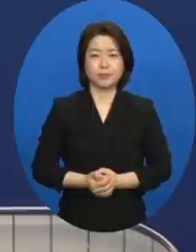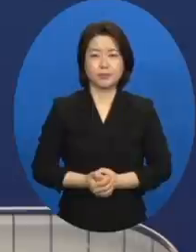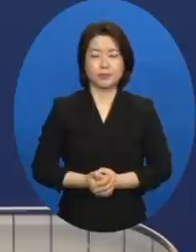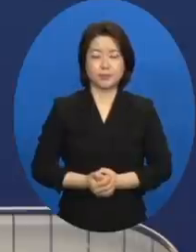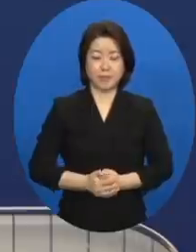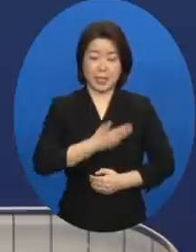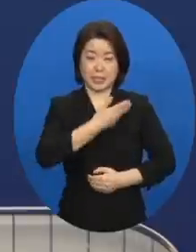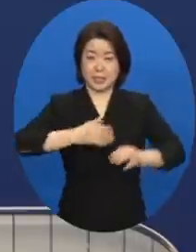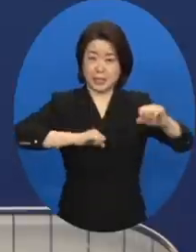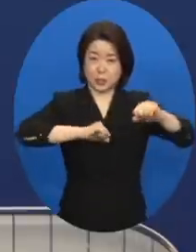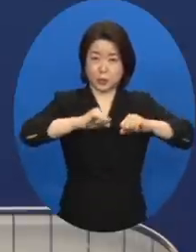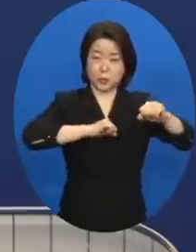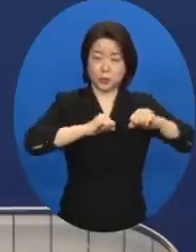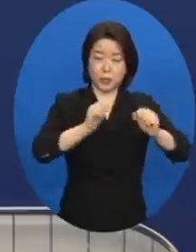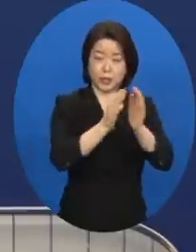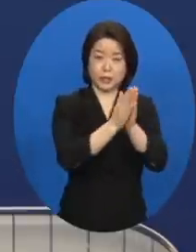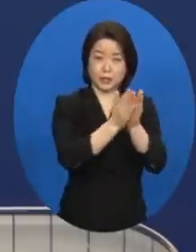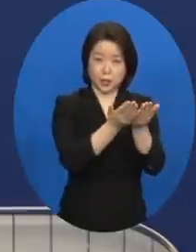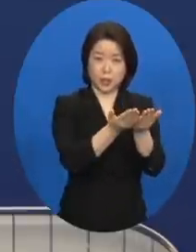사도행전